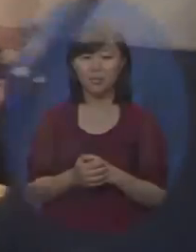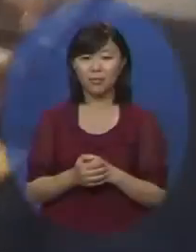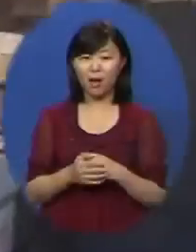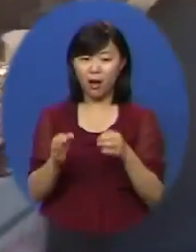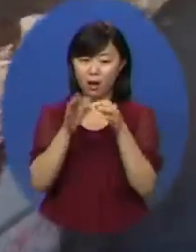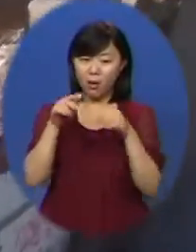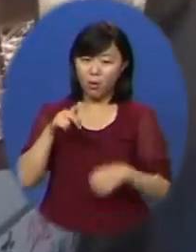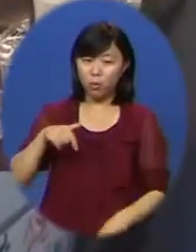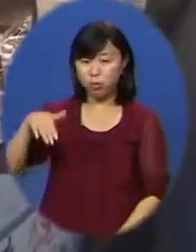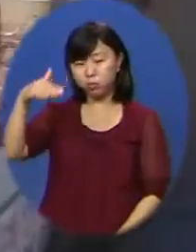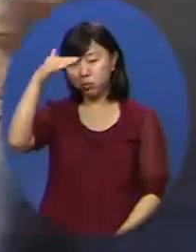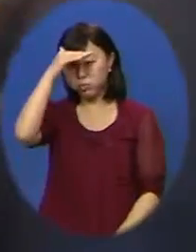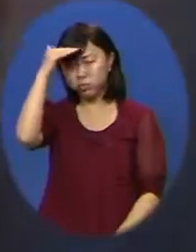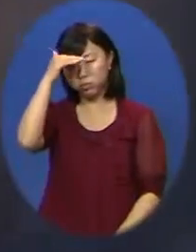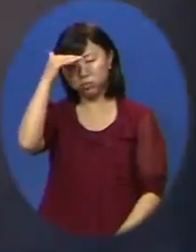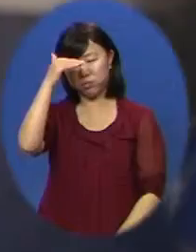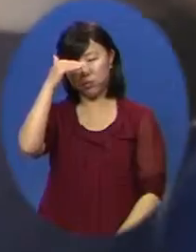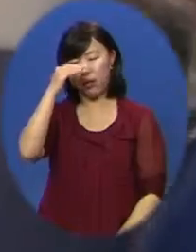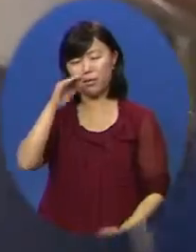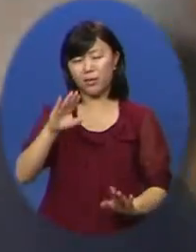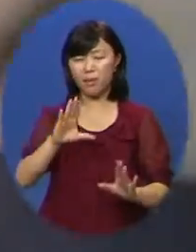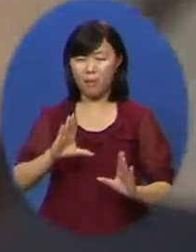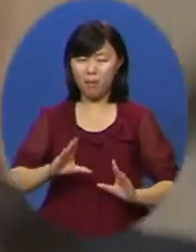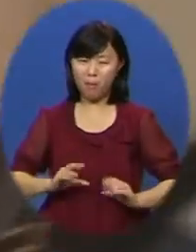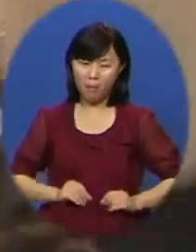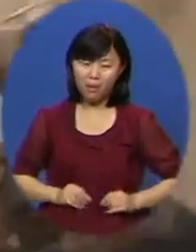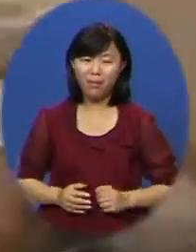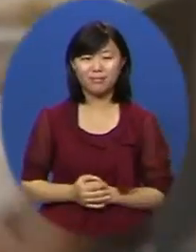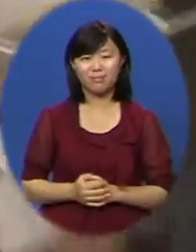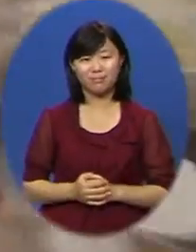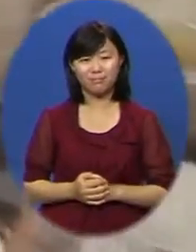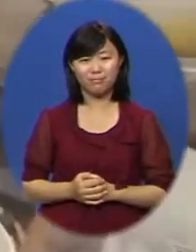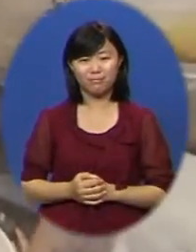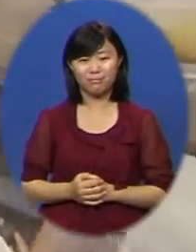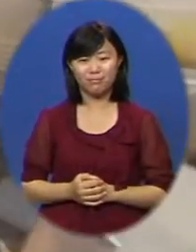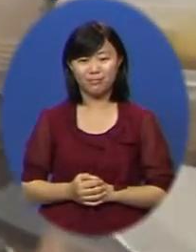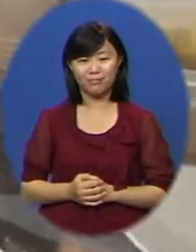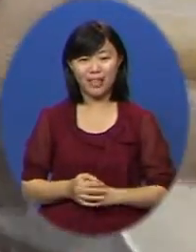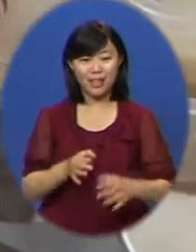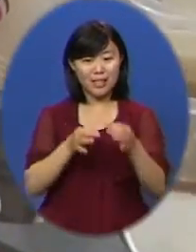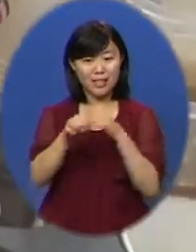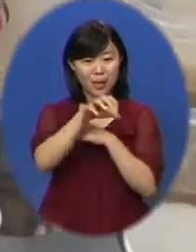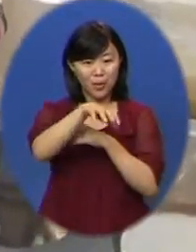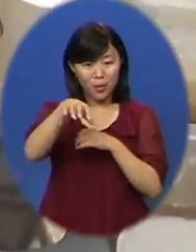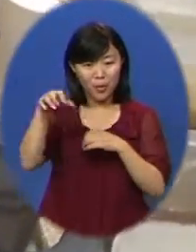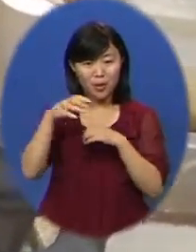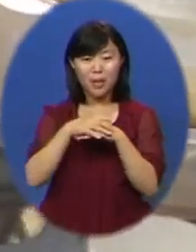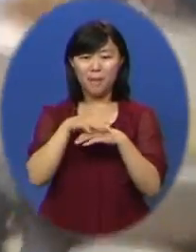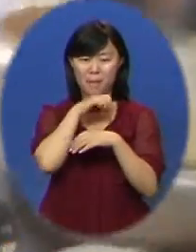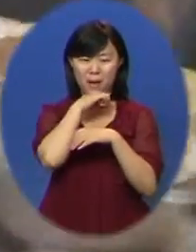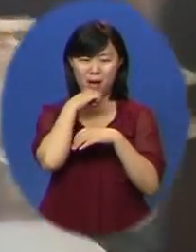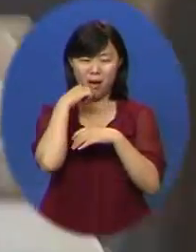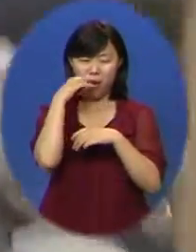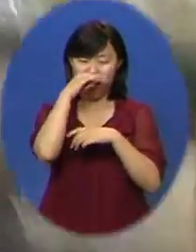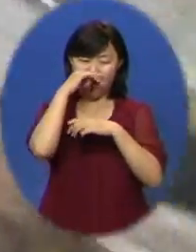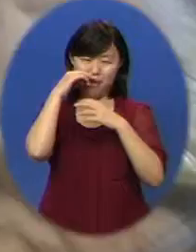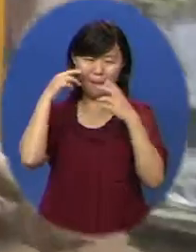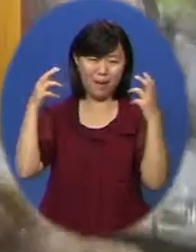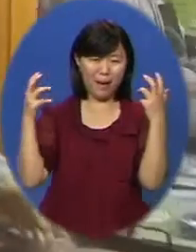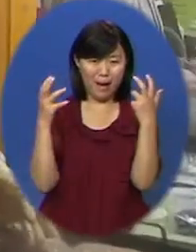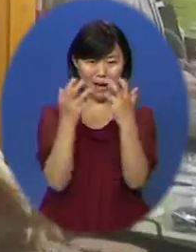한동안 정신없이 구경을 하러 다녔더니 배가 고파졌다. 시장 곳곳은 이미 맛있는 냄새로